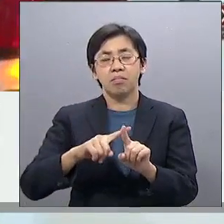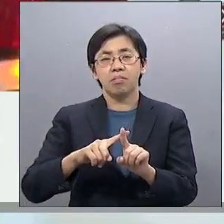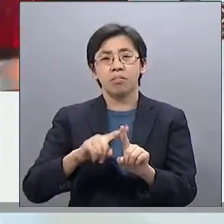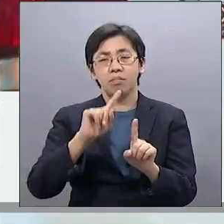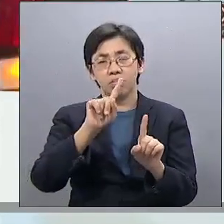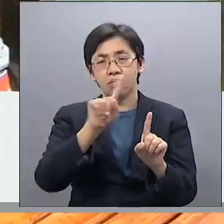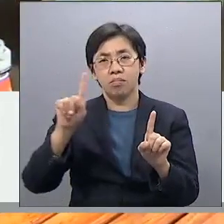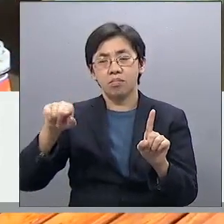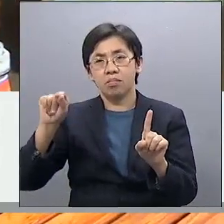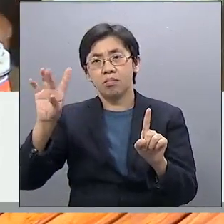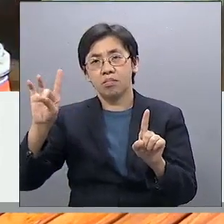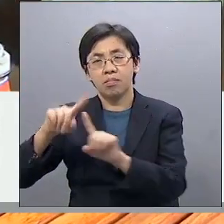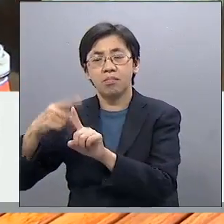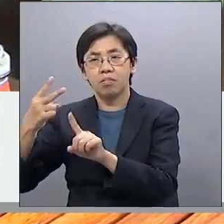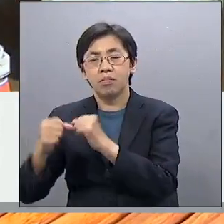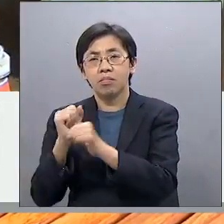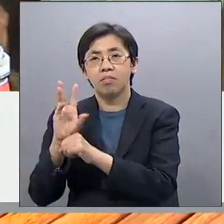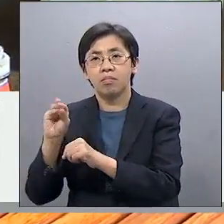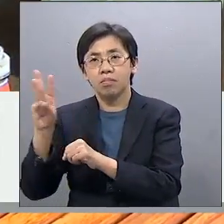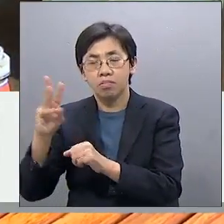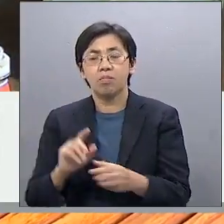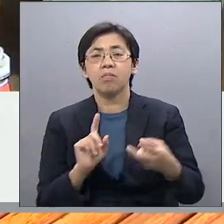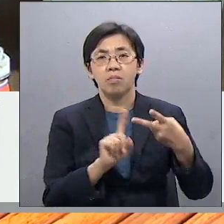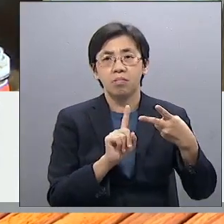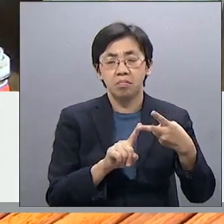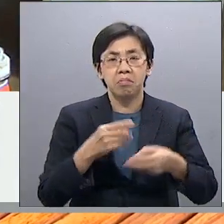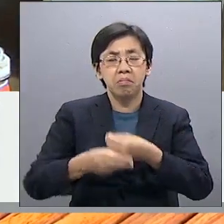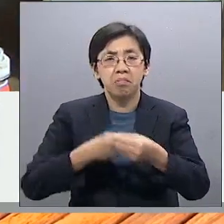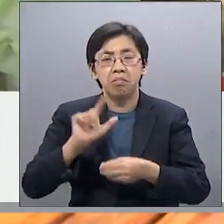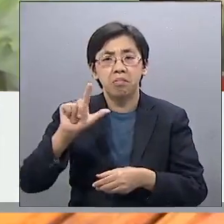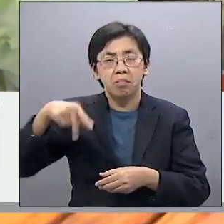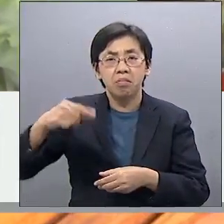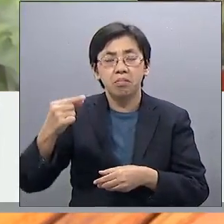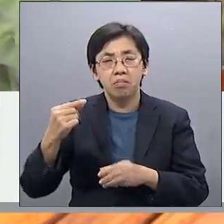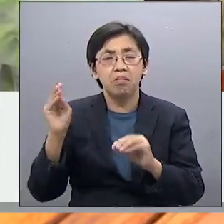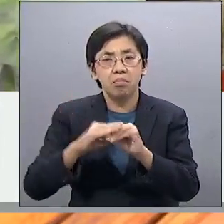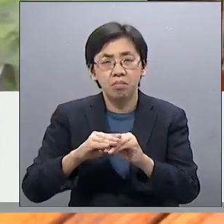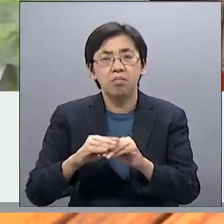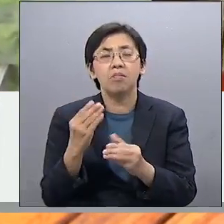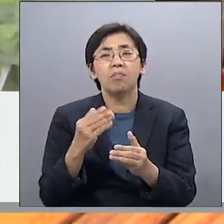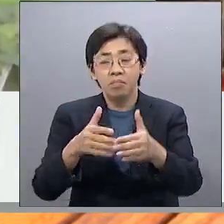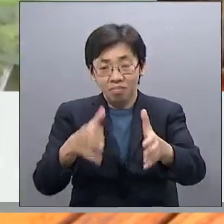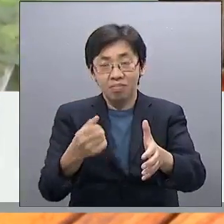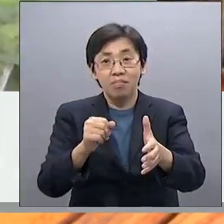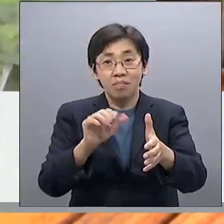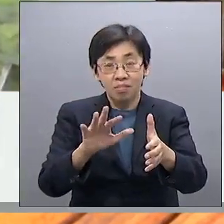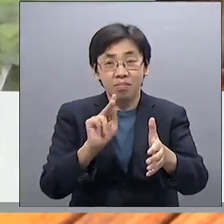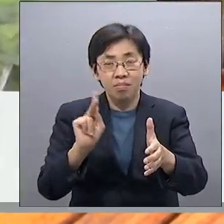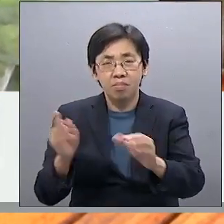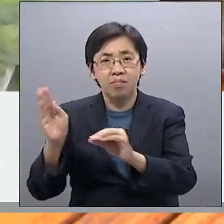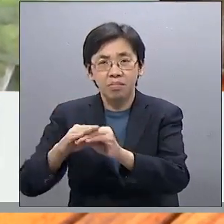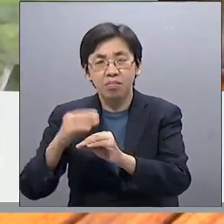กุมภาพันธ์2566และ 2ปรับราคาขายปลีก LPGเพิ่มอีก 15บาทต่อถัง 15กกในเดือน